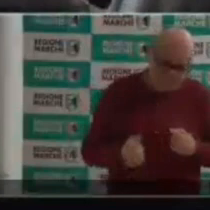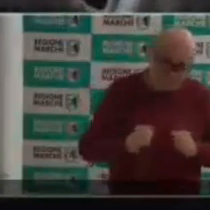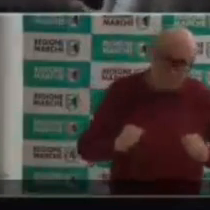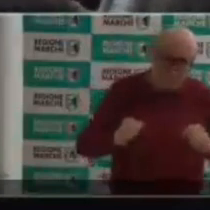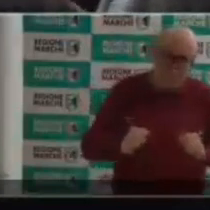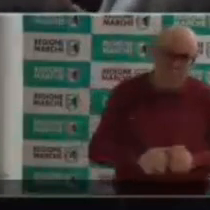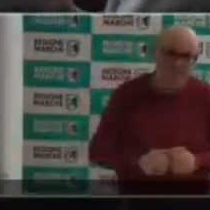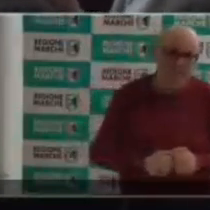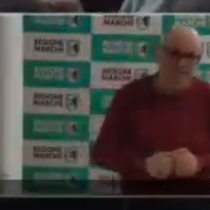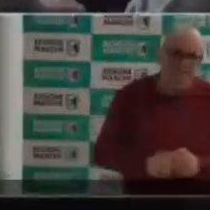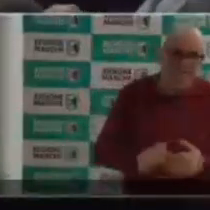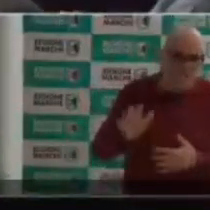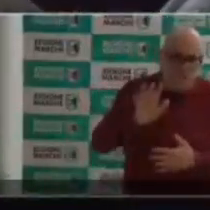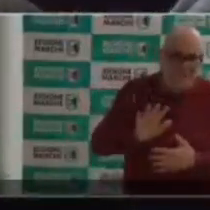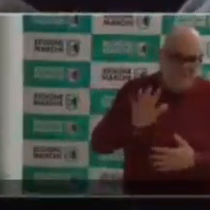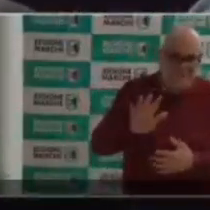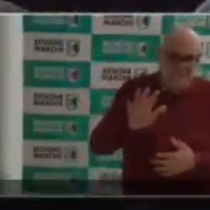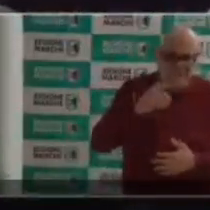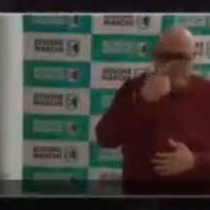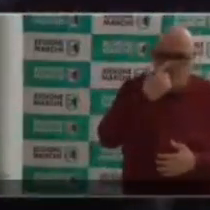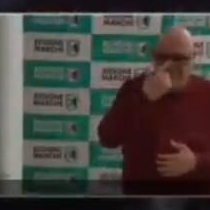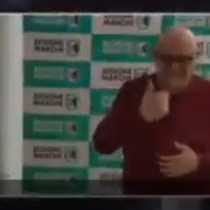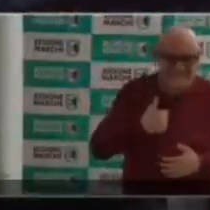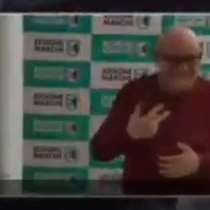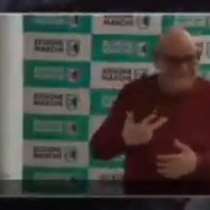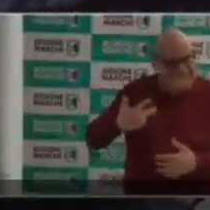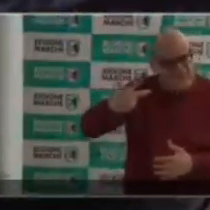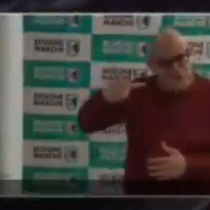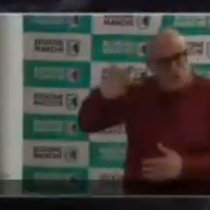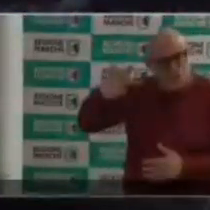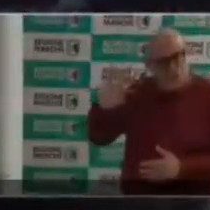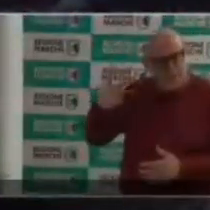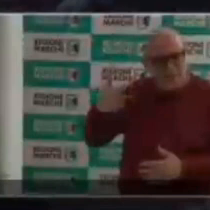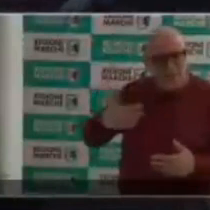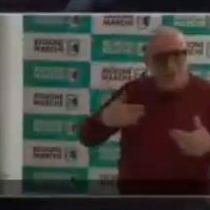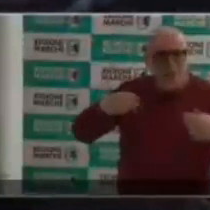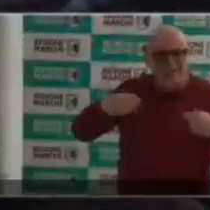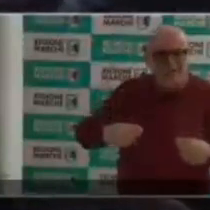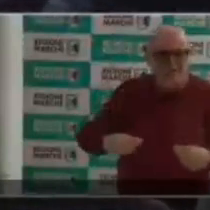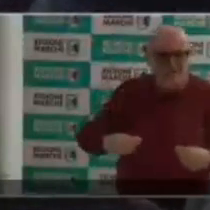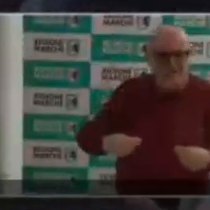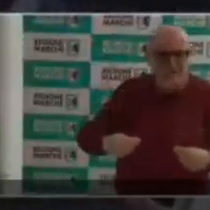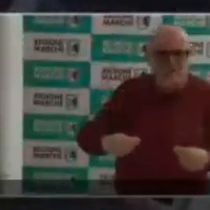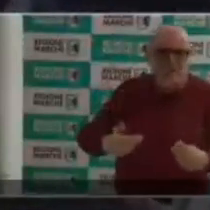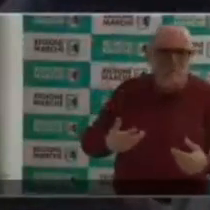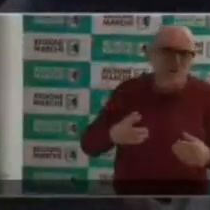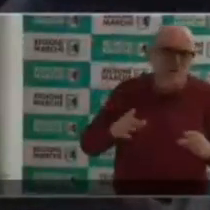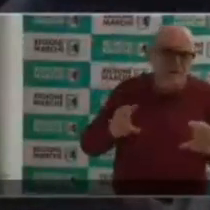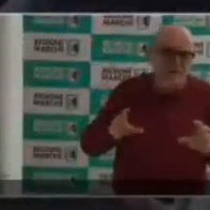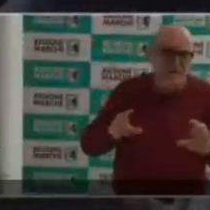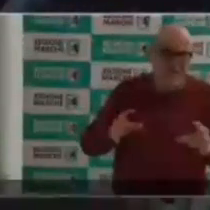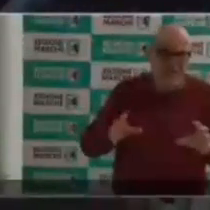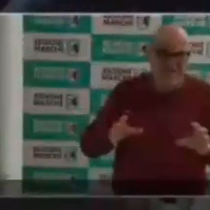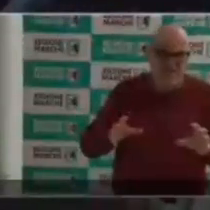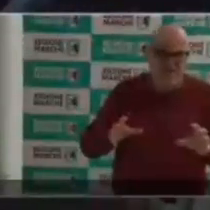come ad esempio io tre giorni fa ho partecipato a una diretta radio di Radio Senza